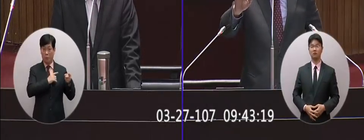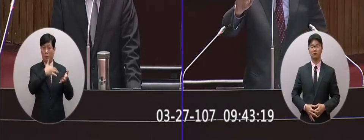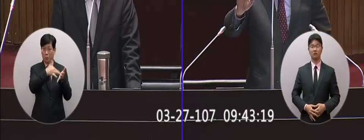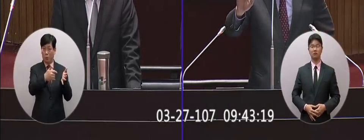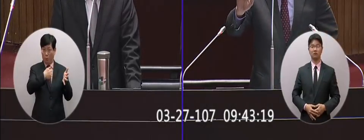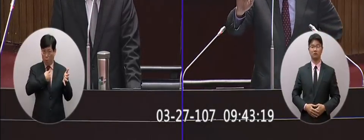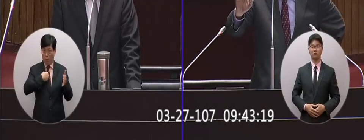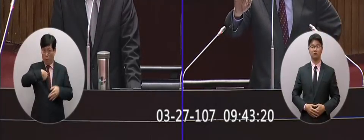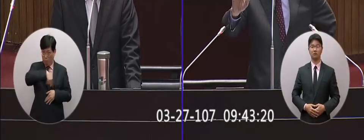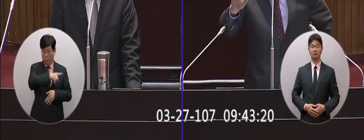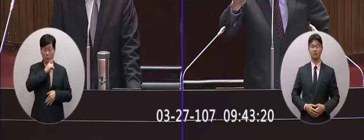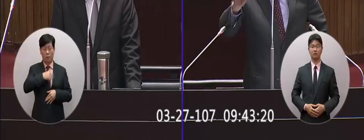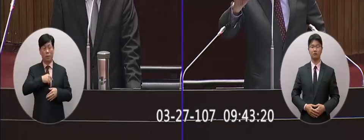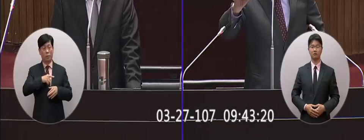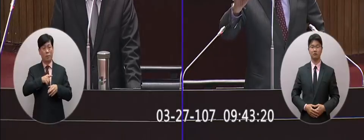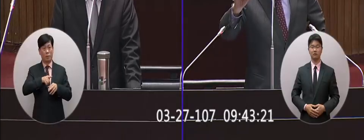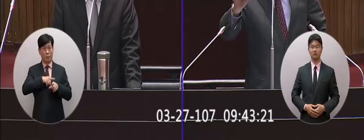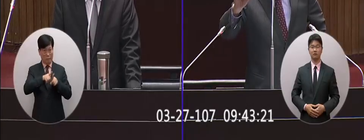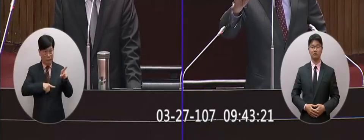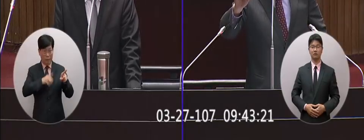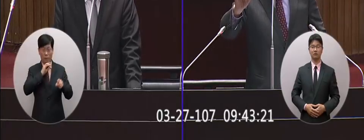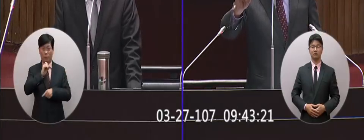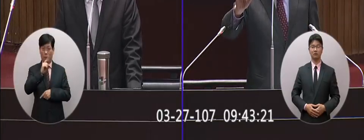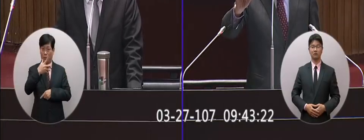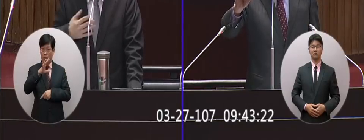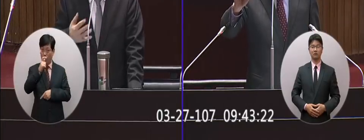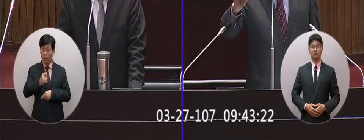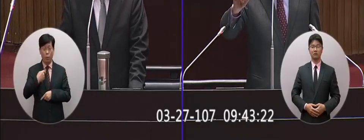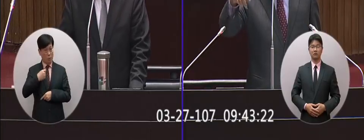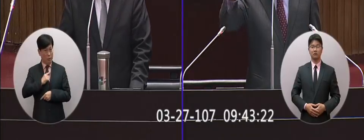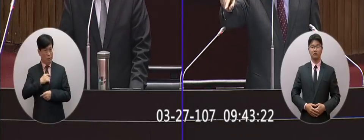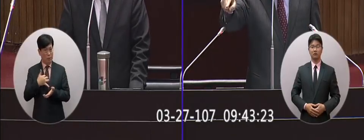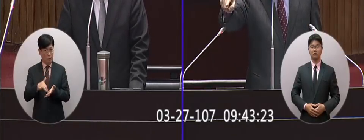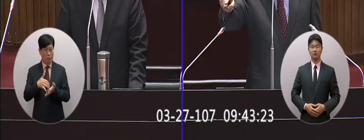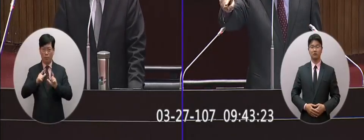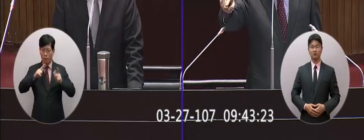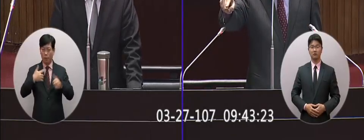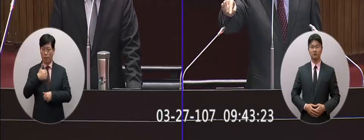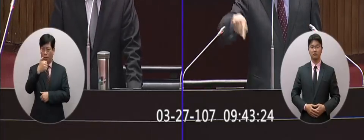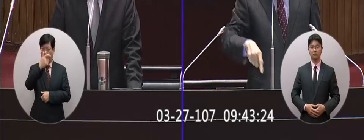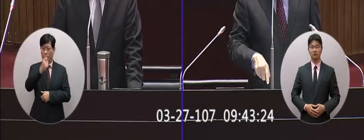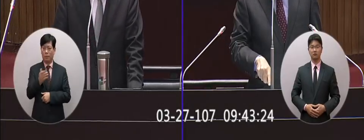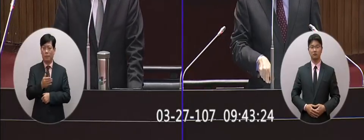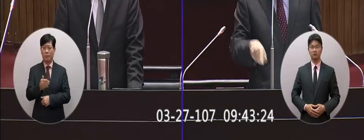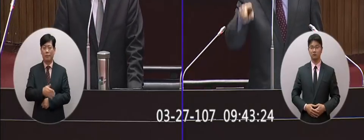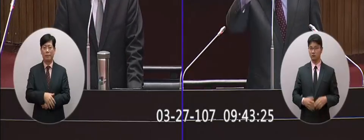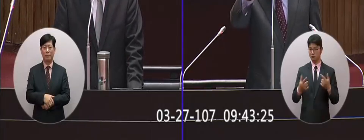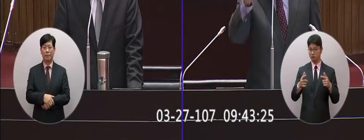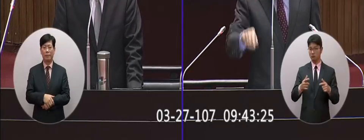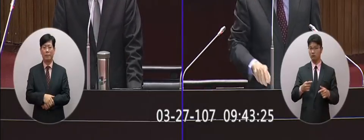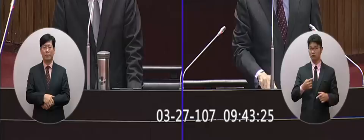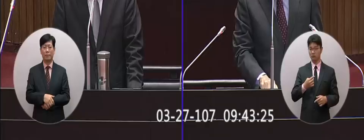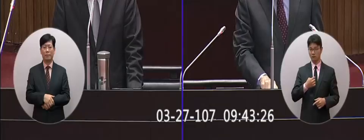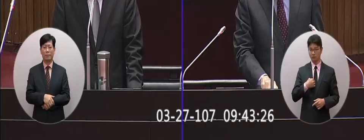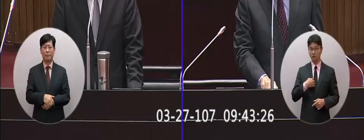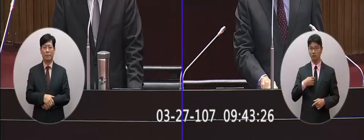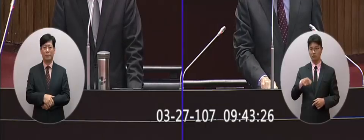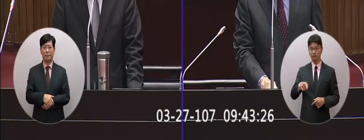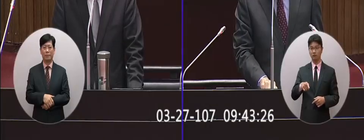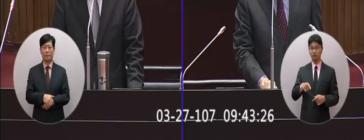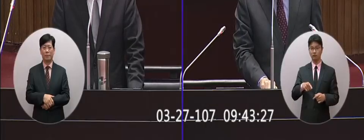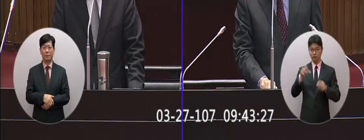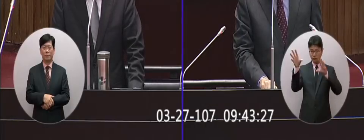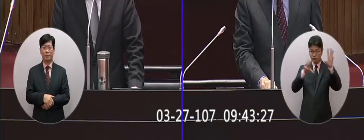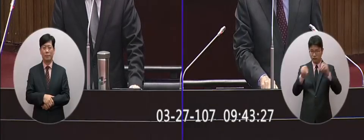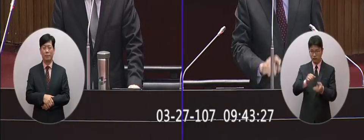我们对他们的贸易顺差是100多亿，那我们算我们自己算的是大概50亿左右了。 没有，我的是官贸的那个资